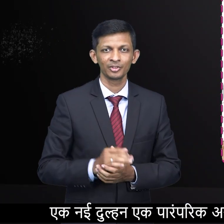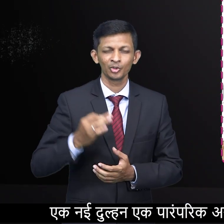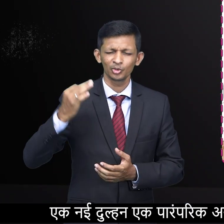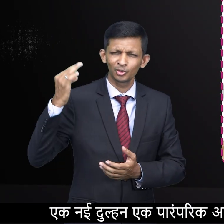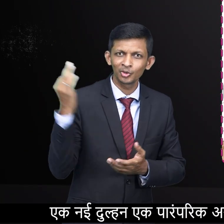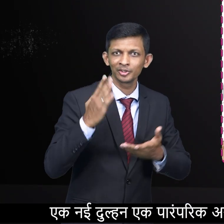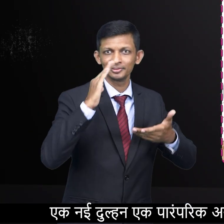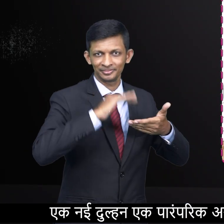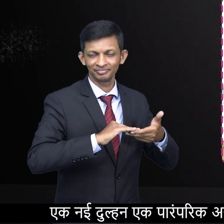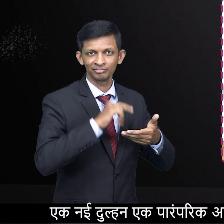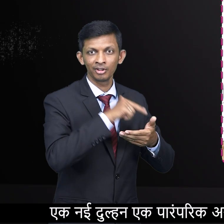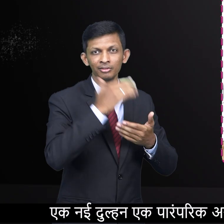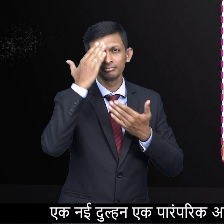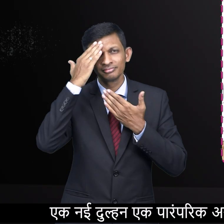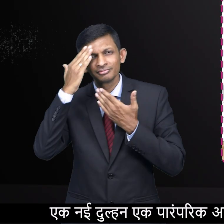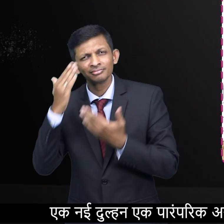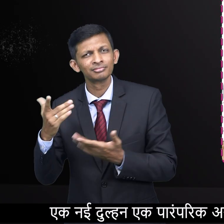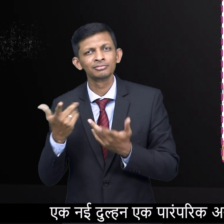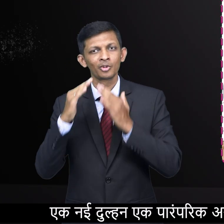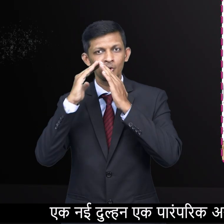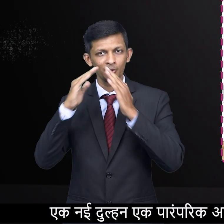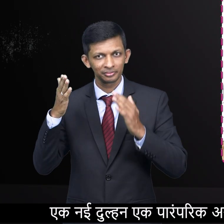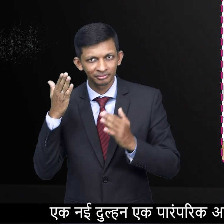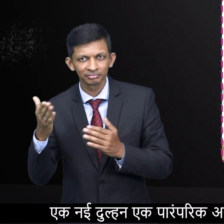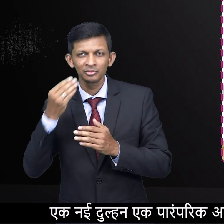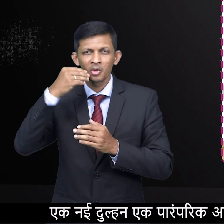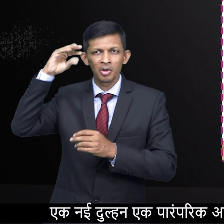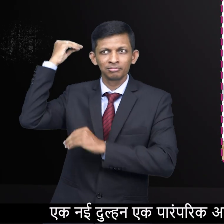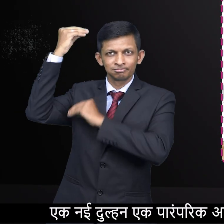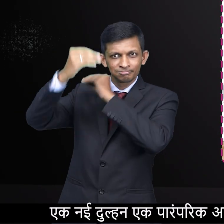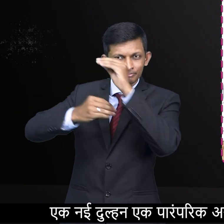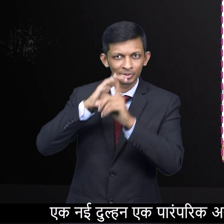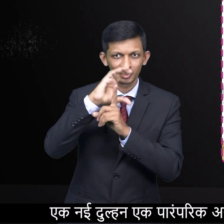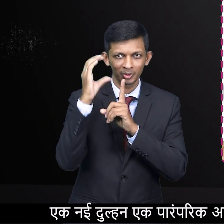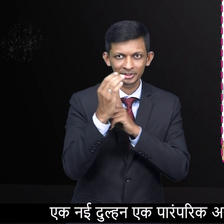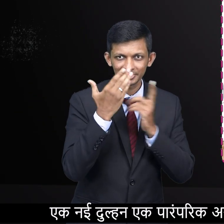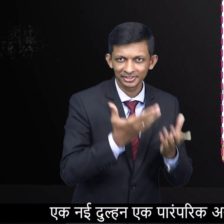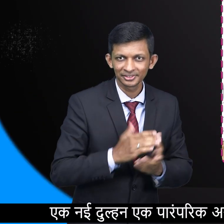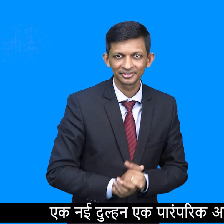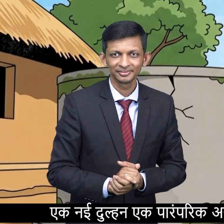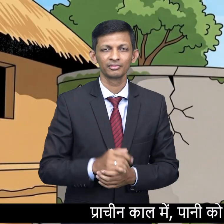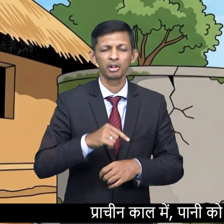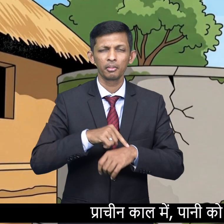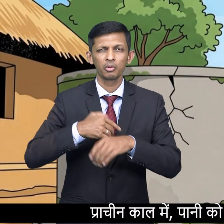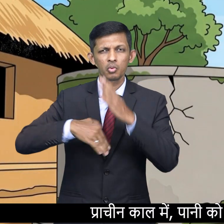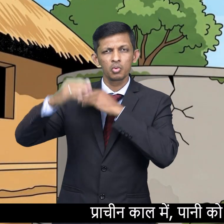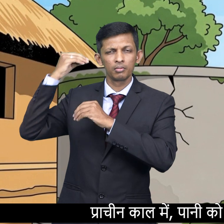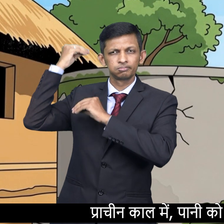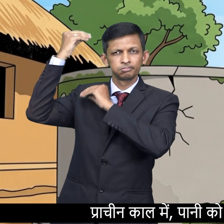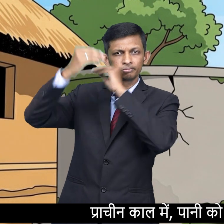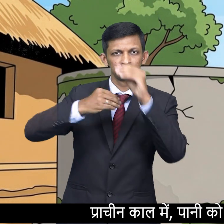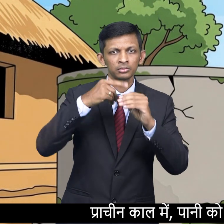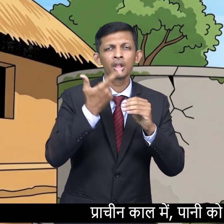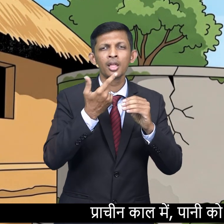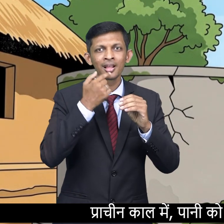एक नई दुल्हन एक पारंपरिक अनुष्ठान के रूप में घर में नल की पूजा कर सकती है। प्राचीन काल में